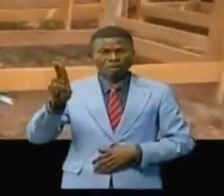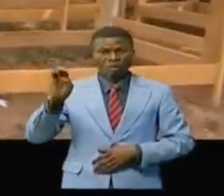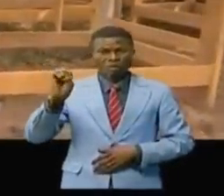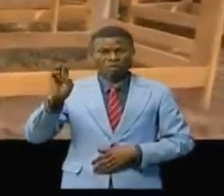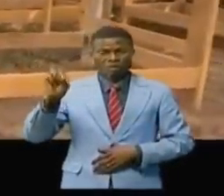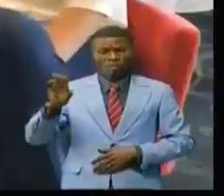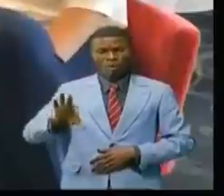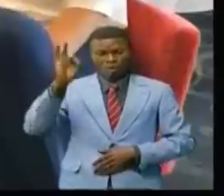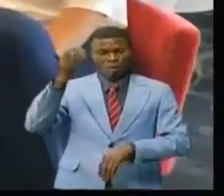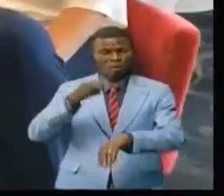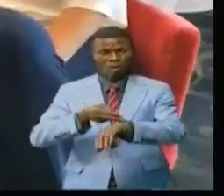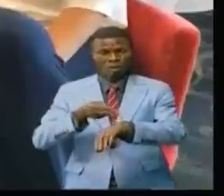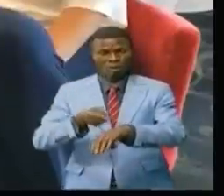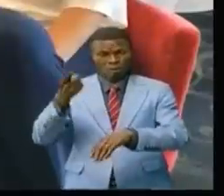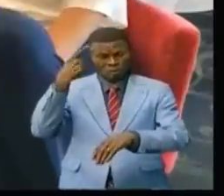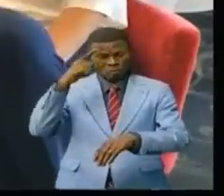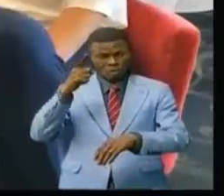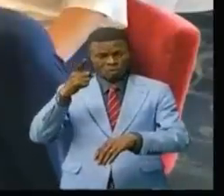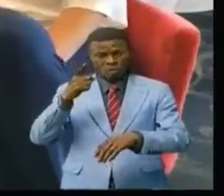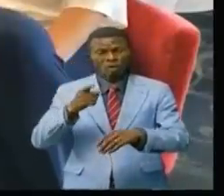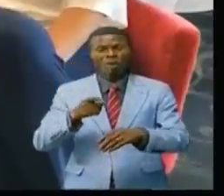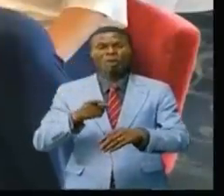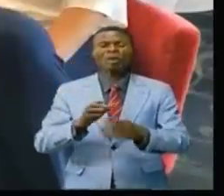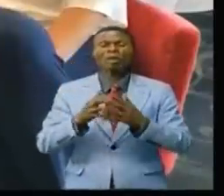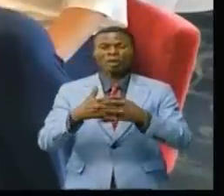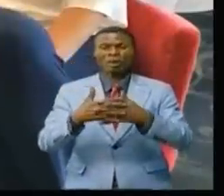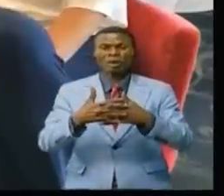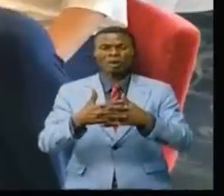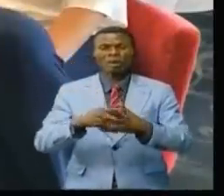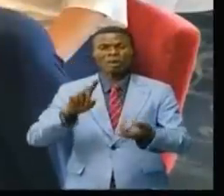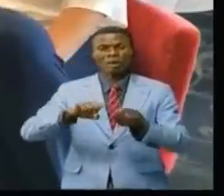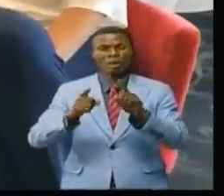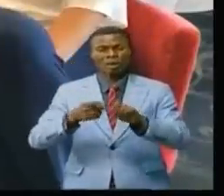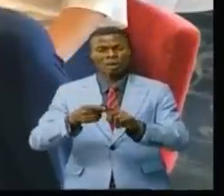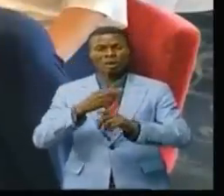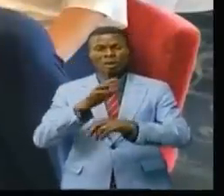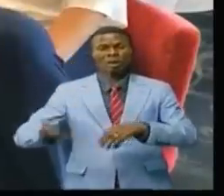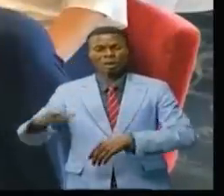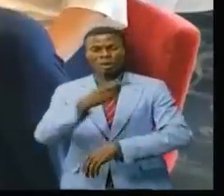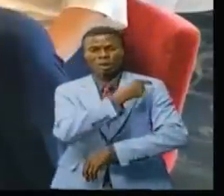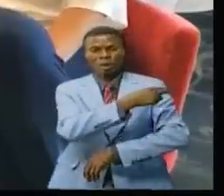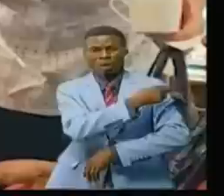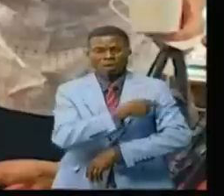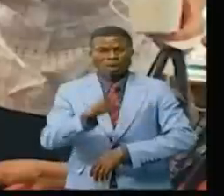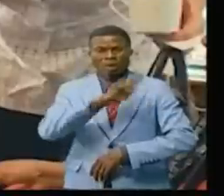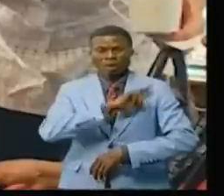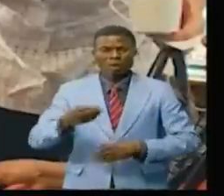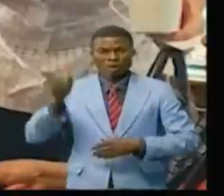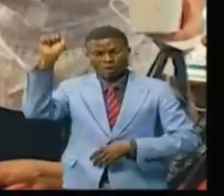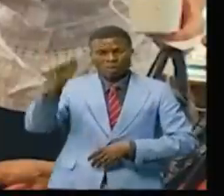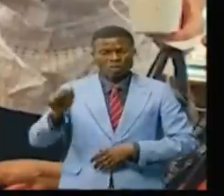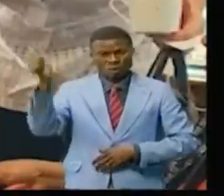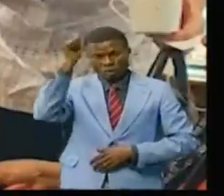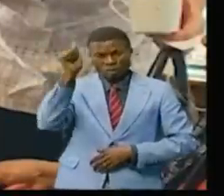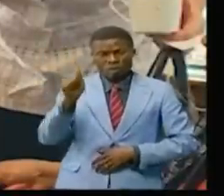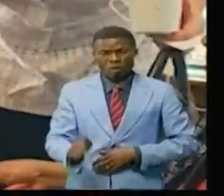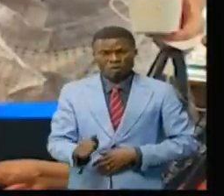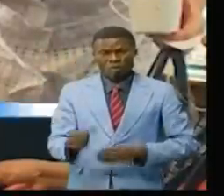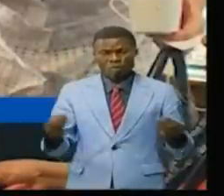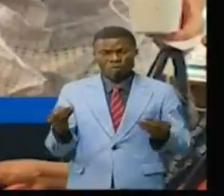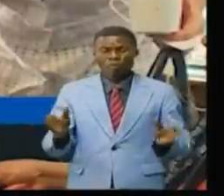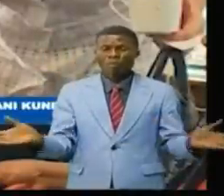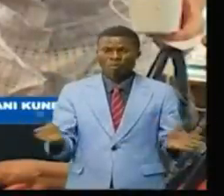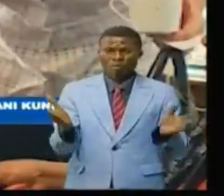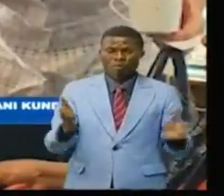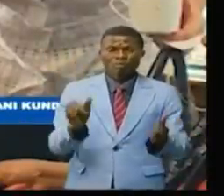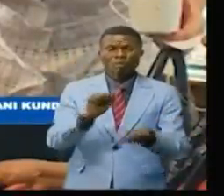saisi cette opportunité pour nouer des partenariats avec ses collègues, notamment celui de la République sud-africaine, afin de